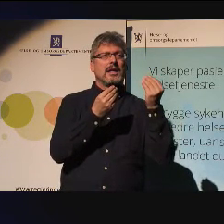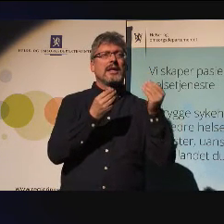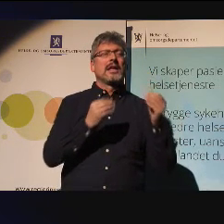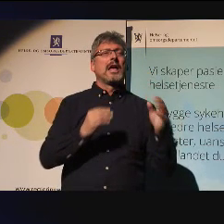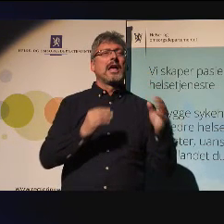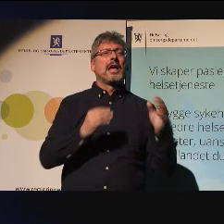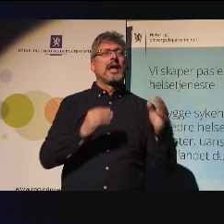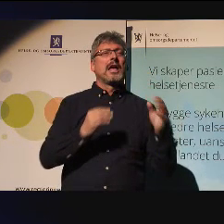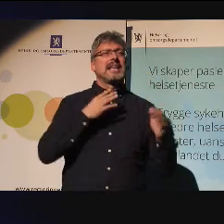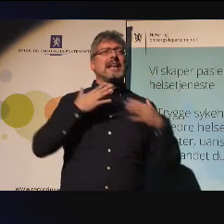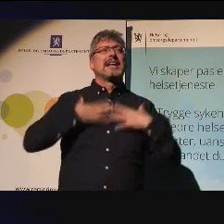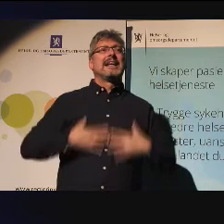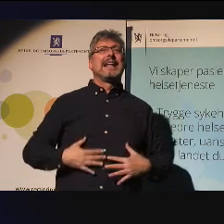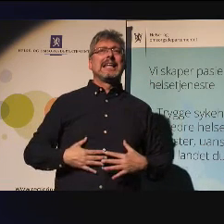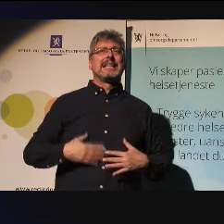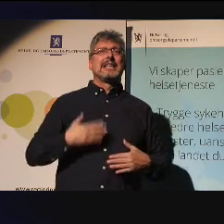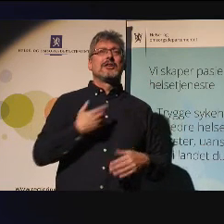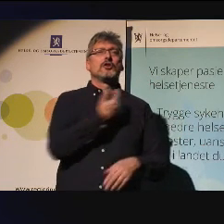sykepleie på masternivå.